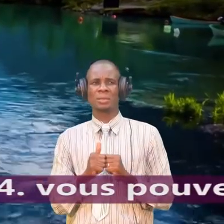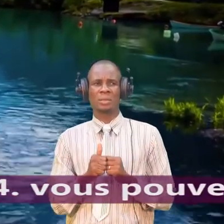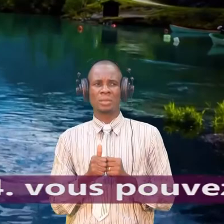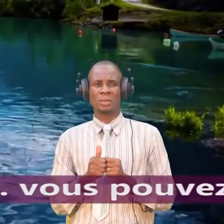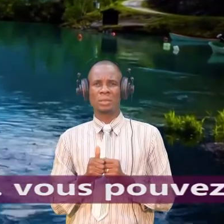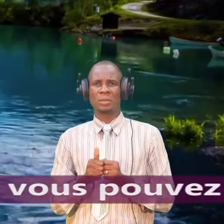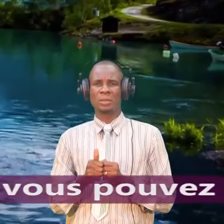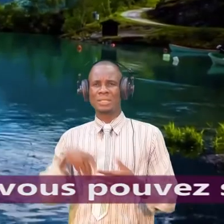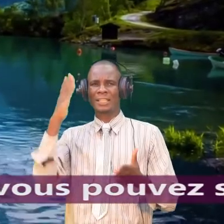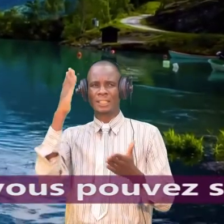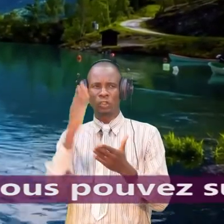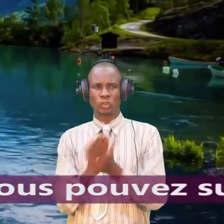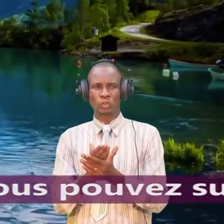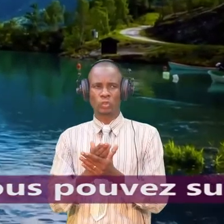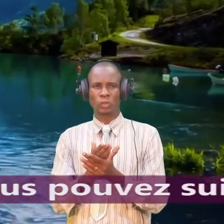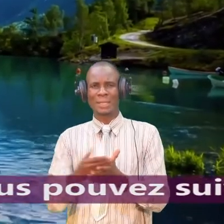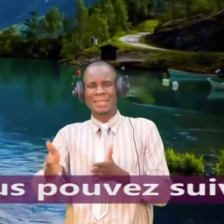uumbaji.